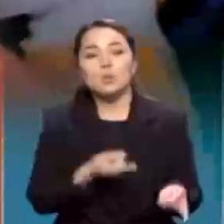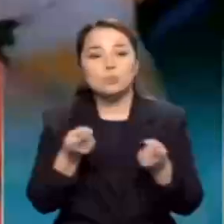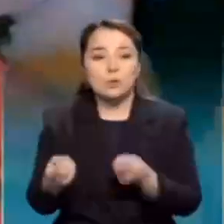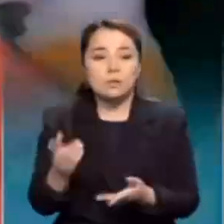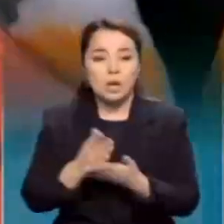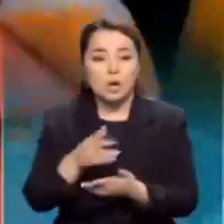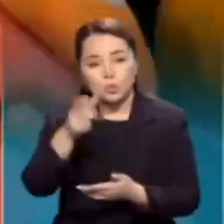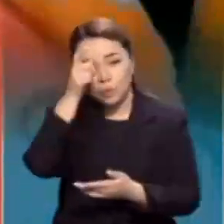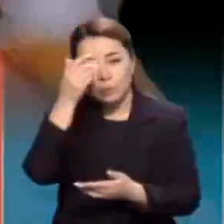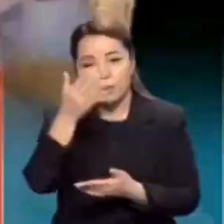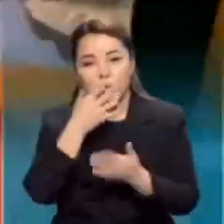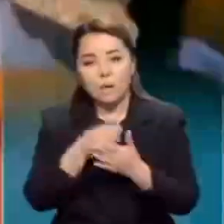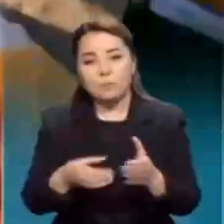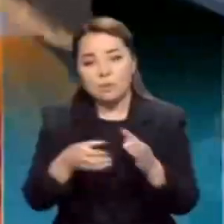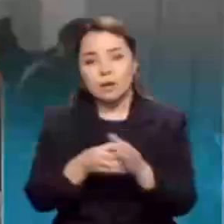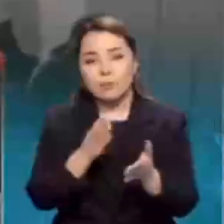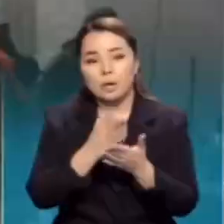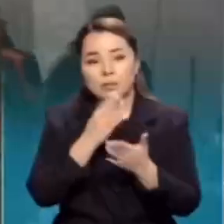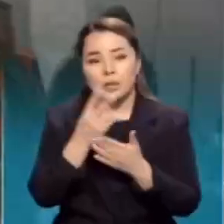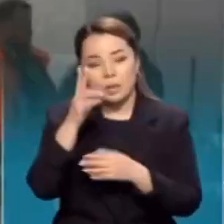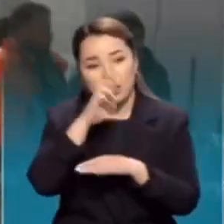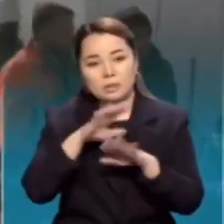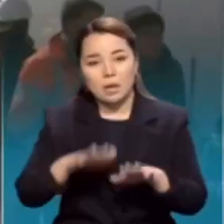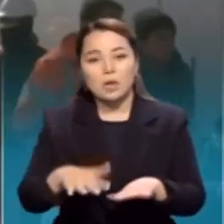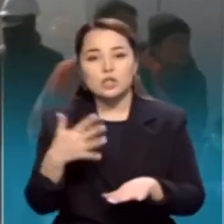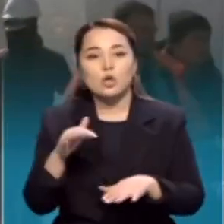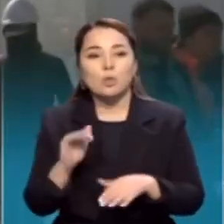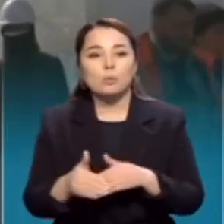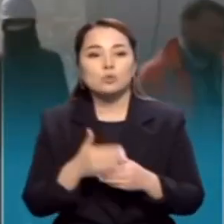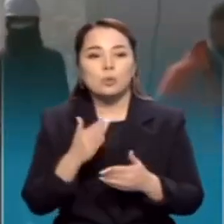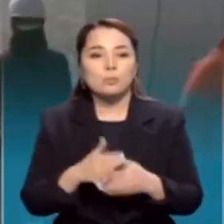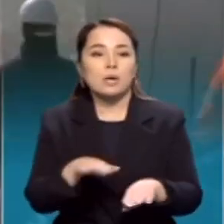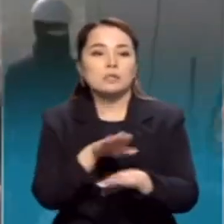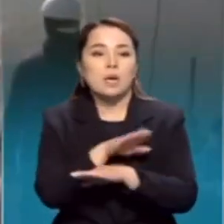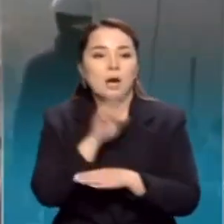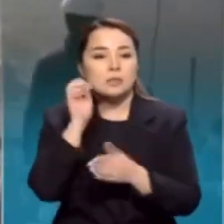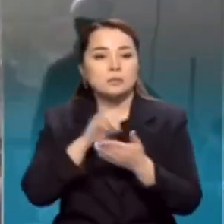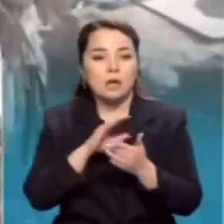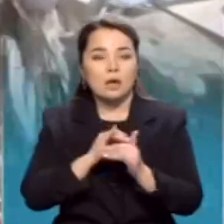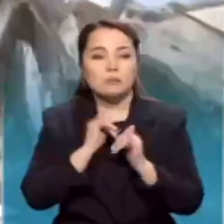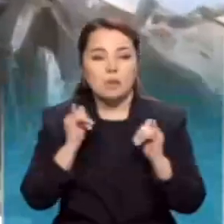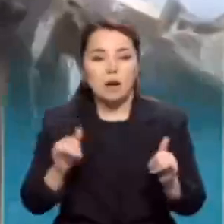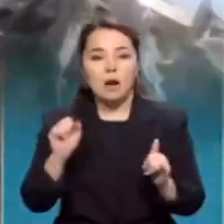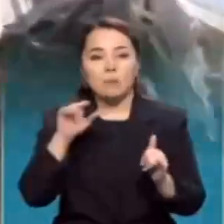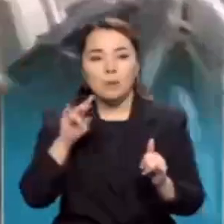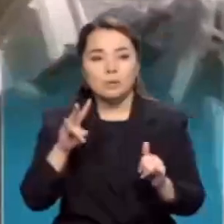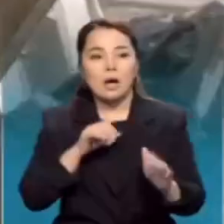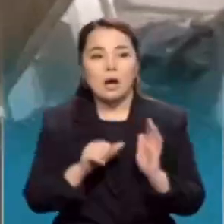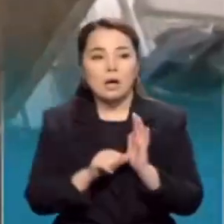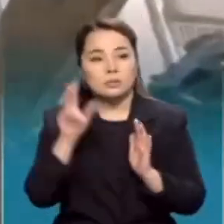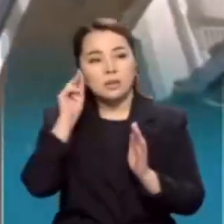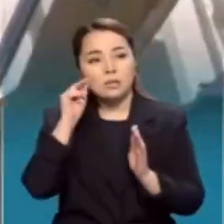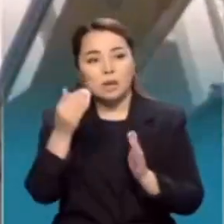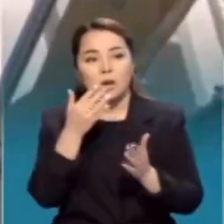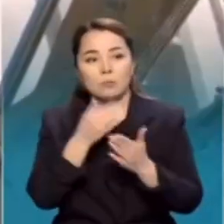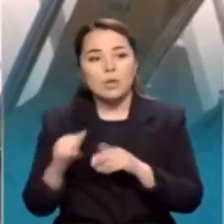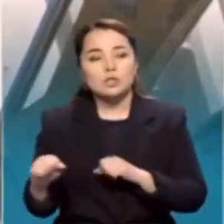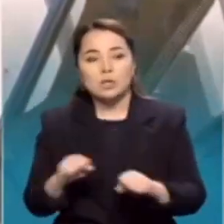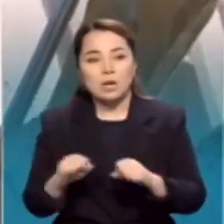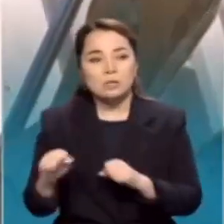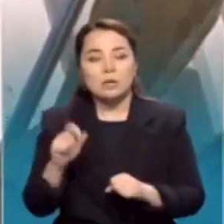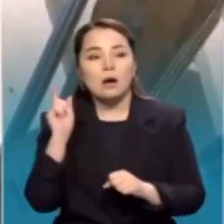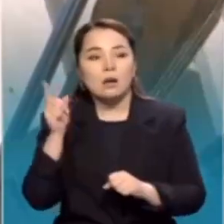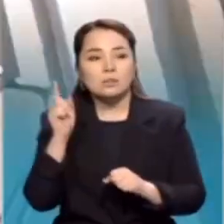Біріккен ұлттар ұйымының мәліметінше екі елде марқұмдардың саны 50 мыңға жетуі мүмкін. Ақпанның 6-сында болған жер сілкінісі